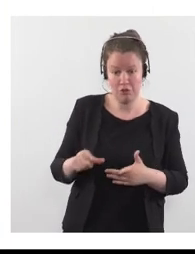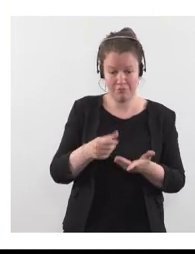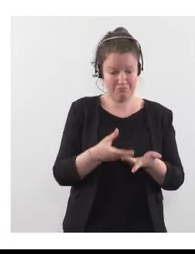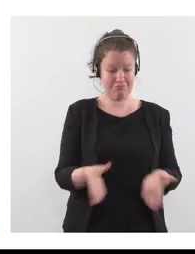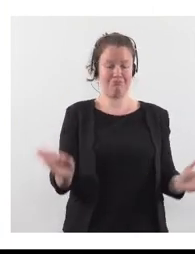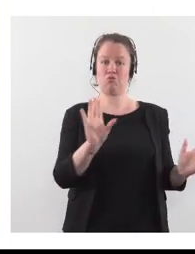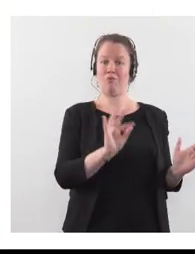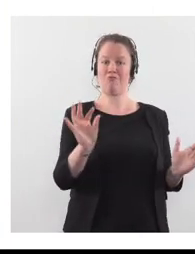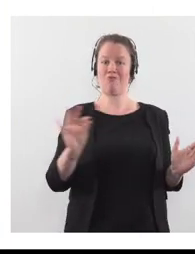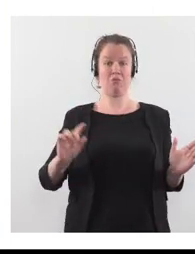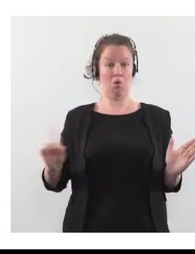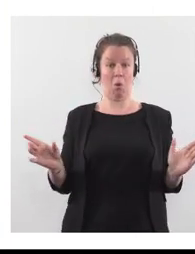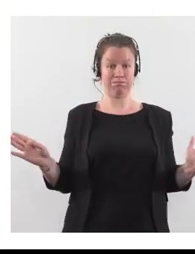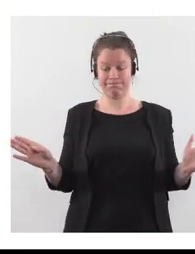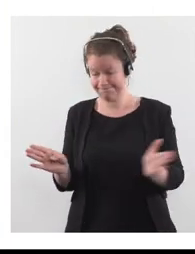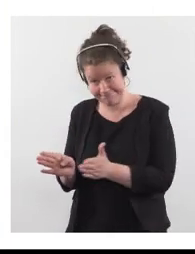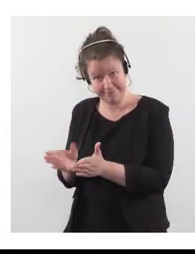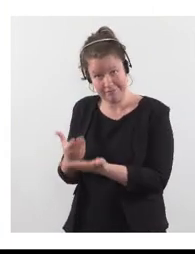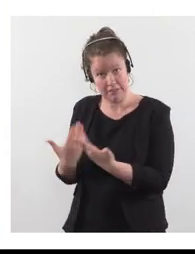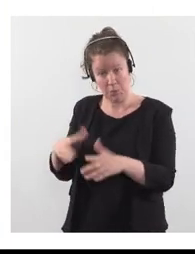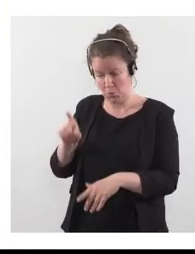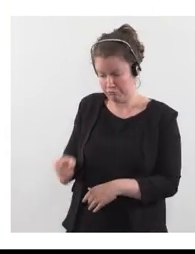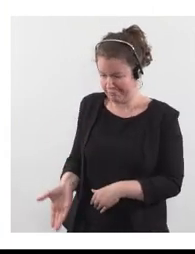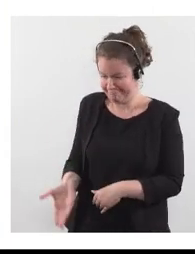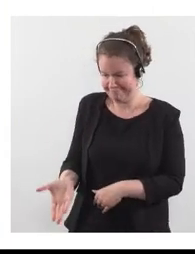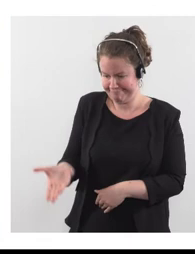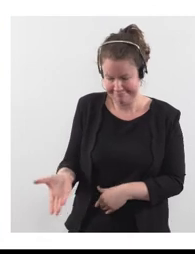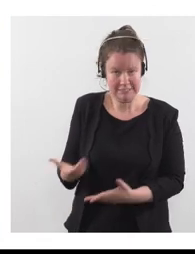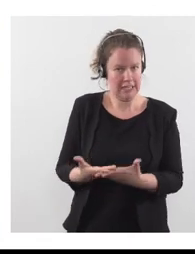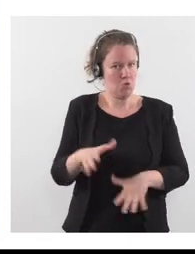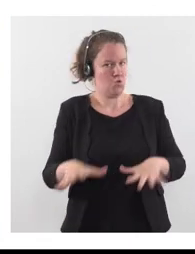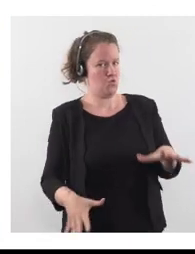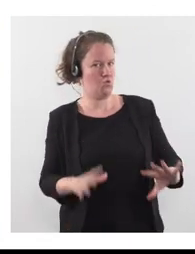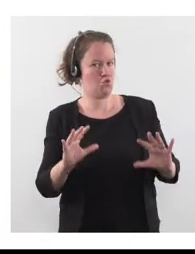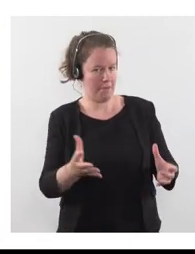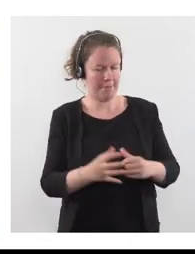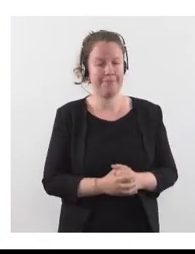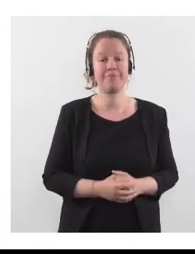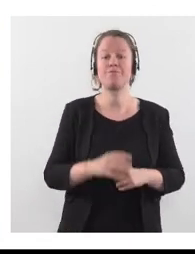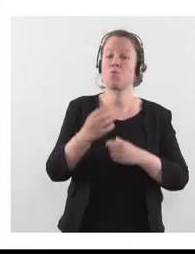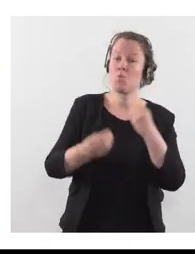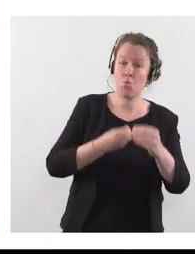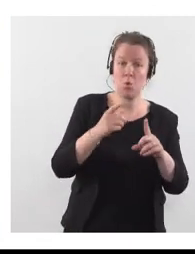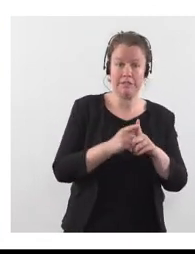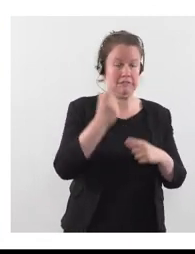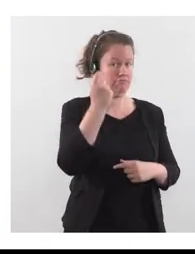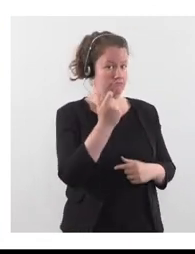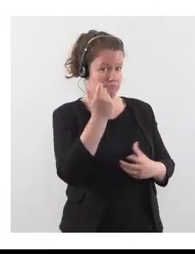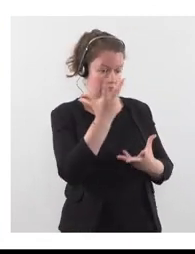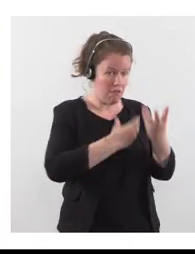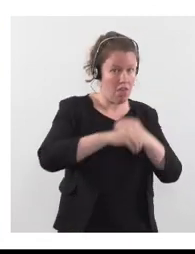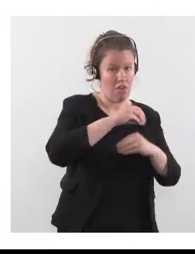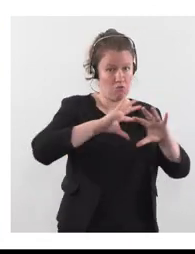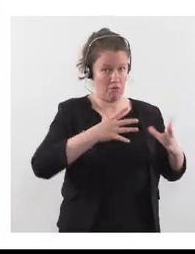des contrôles de la fraude, entre autres de la fraude aux minima sociaux, évidemment qu'on a de fortes inquiétudes, entre autres sur l'algorithme,